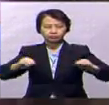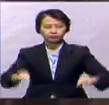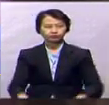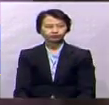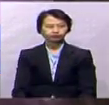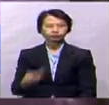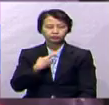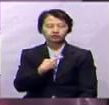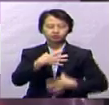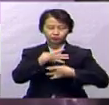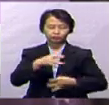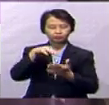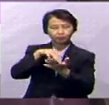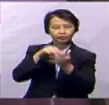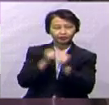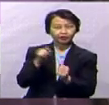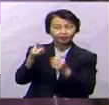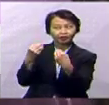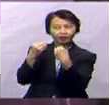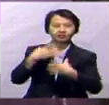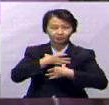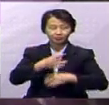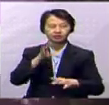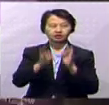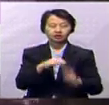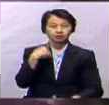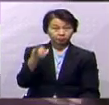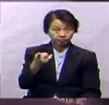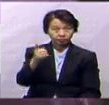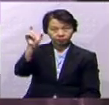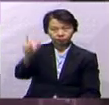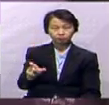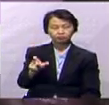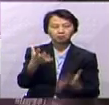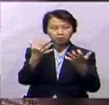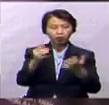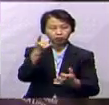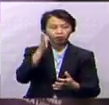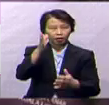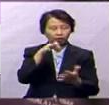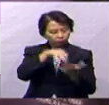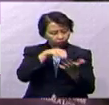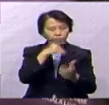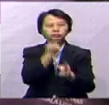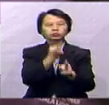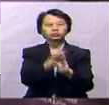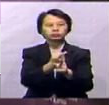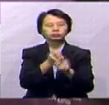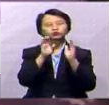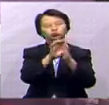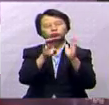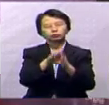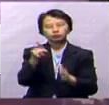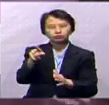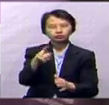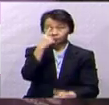suka belajar dengan dia sebab dia dia kalau nak sesuatu, dia akan belajar betul-betul. Macam contoh